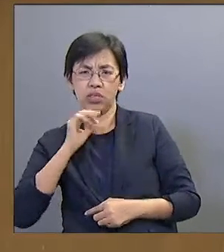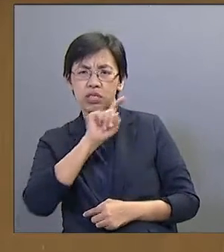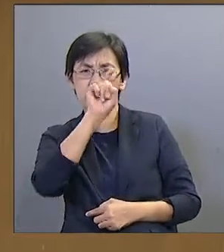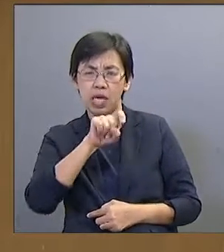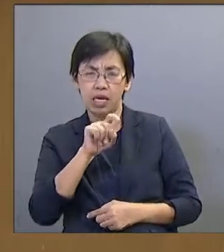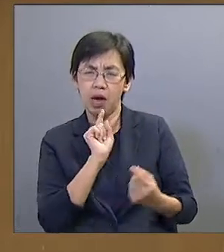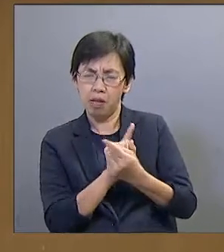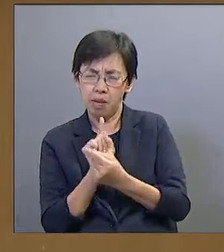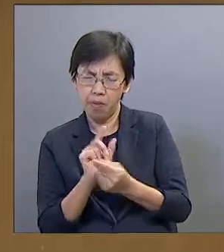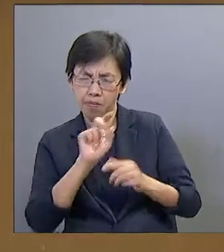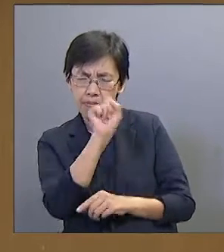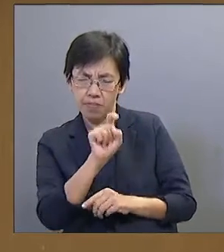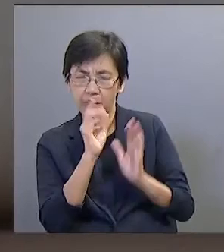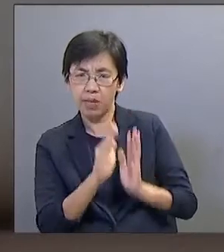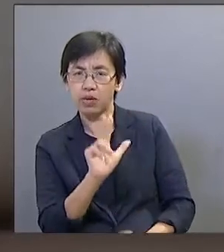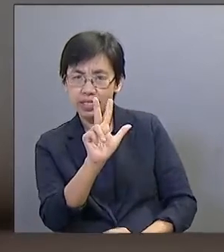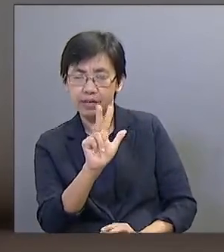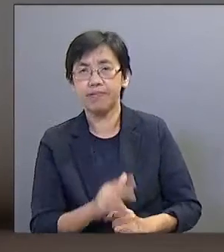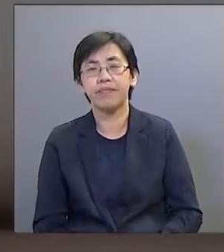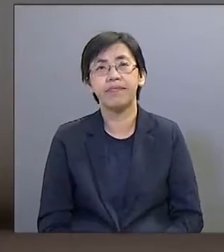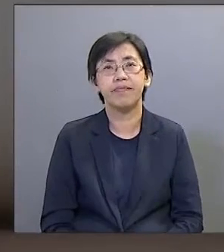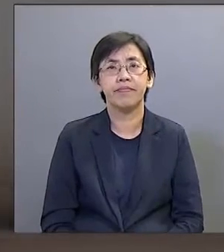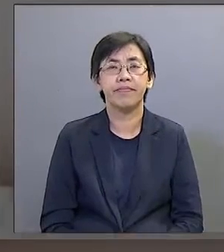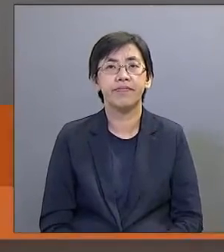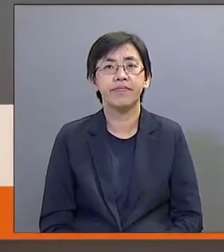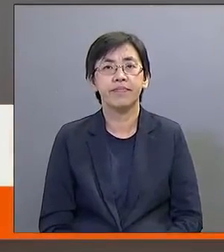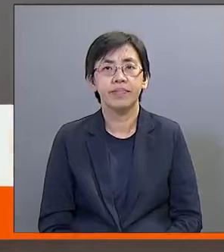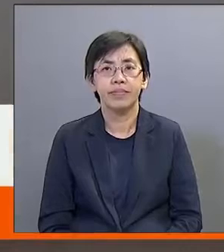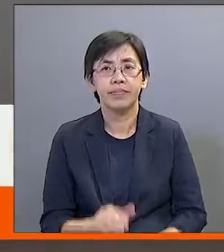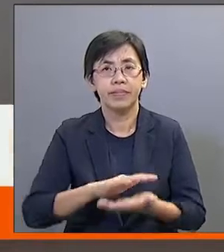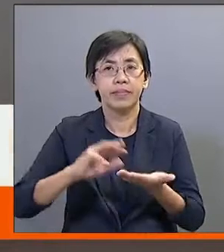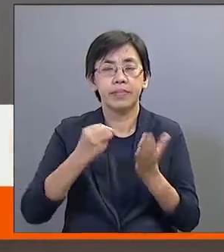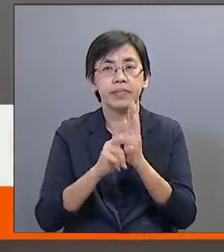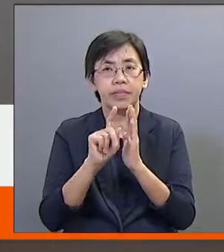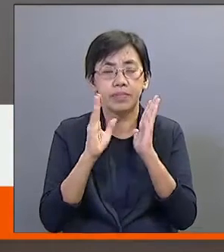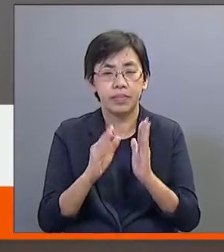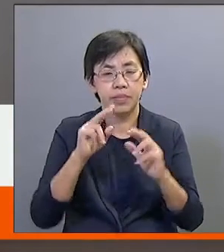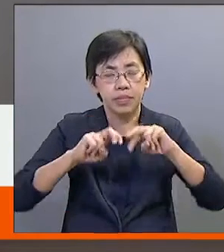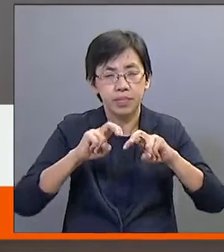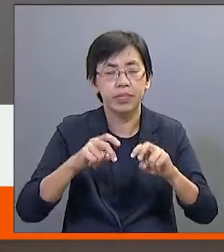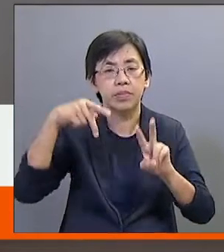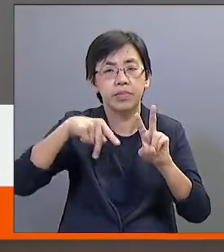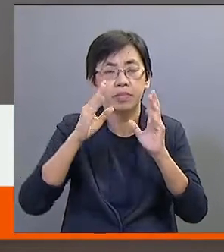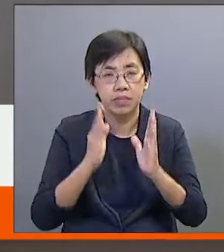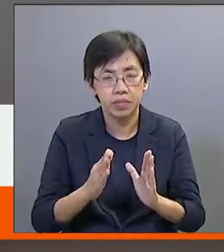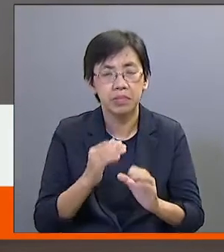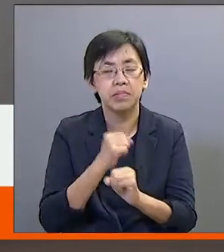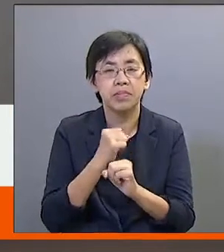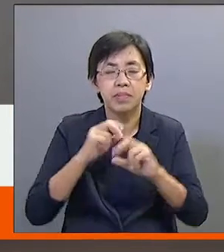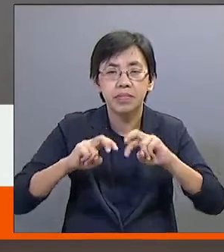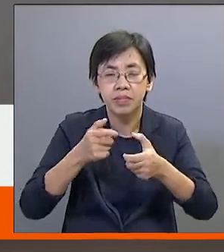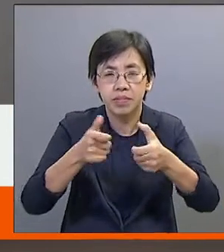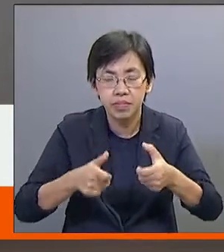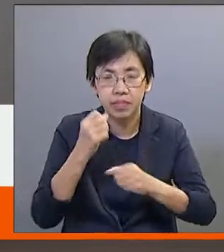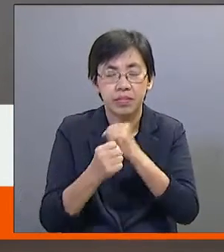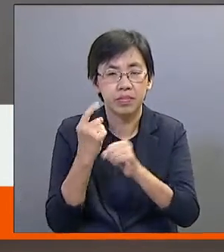คนค่ะวิจัของมของนแ่นตอนนี้เรามีนกวิจัยอยู่ประมาณ 2,000 คนและมผลงานวจัยปีรงประมา